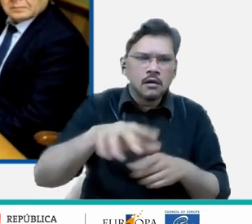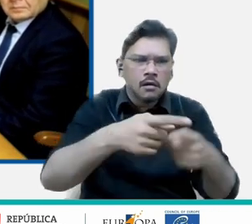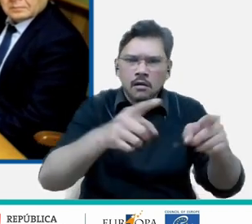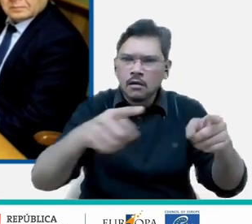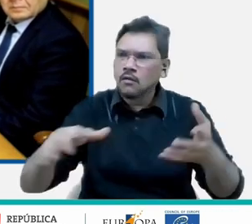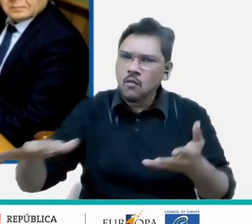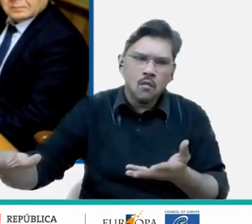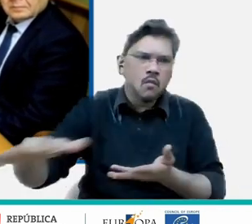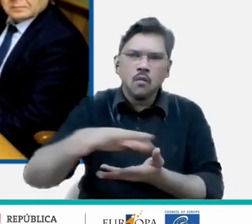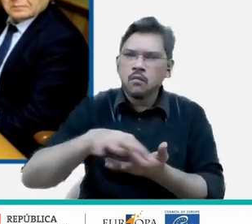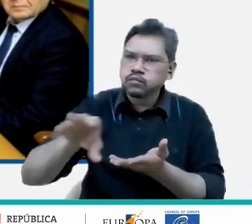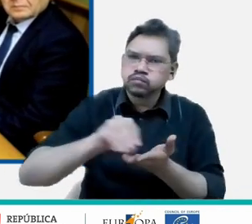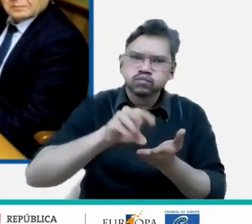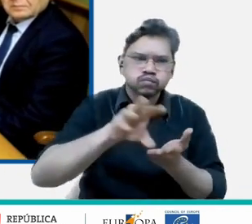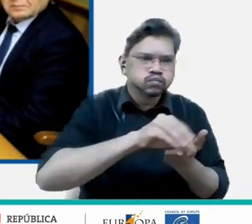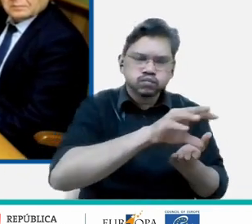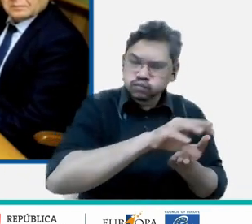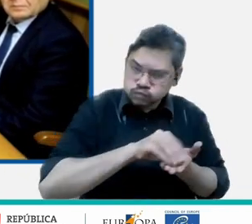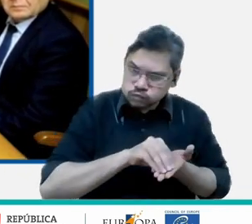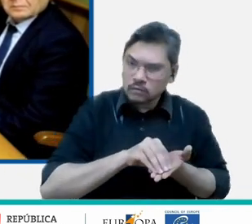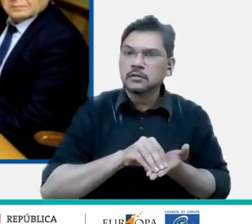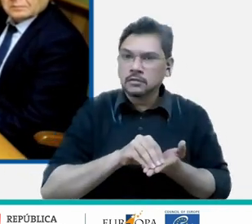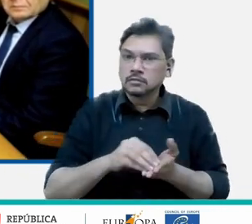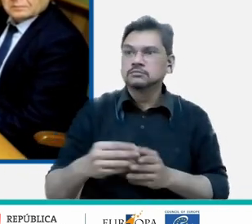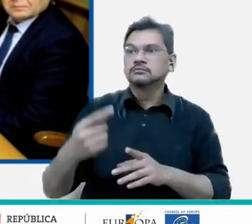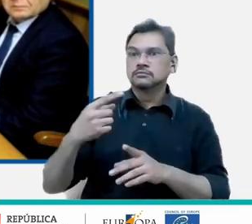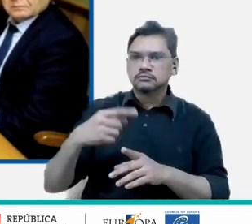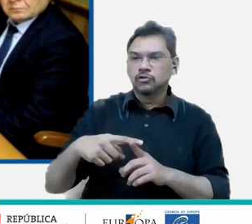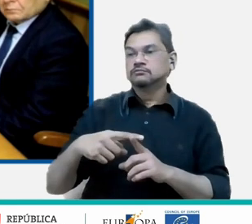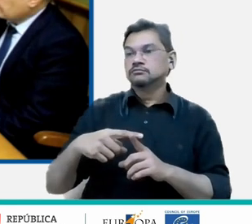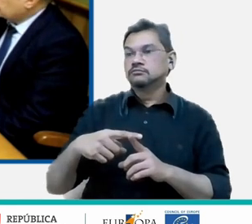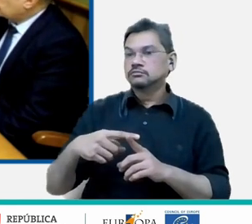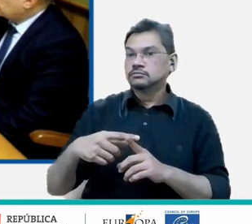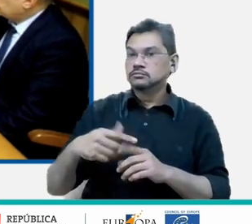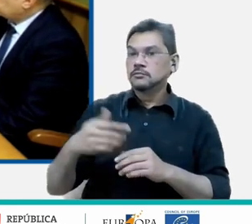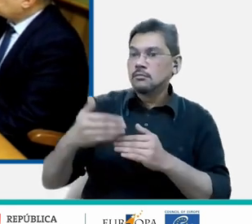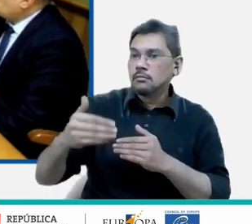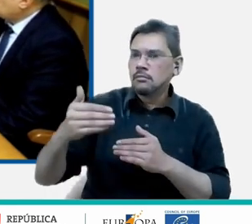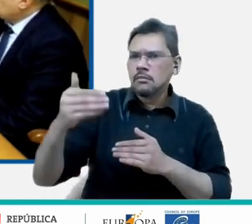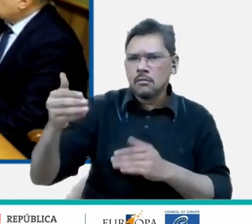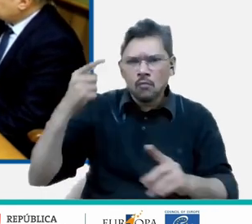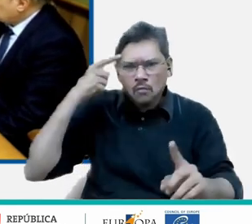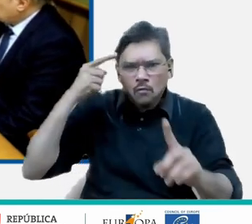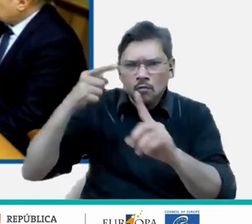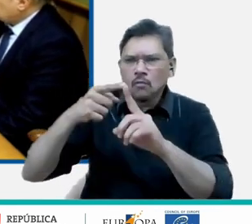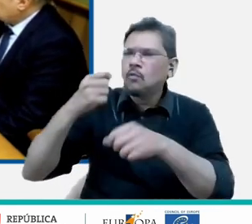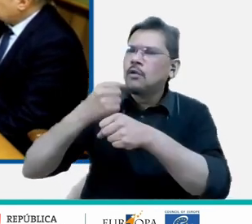необходимо усилить. В этой связи мы решили продолжить эту работу и собрать информацию